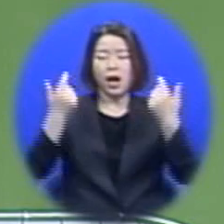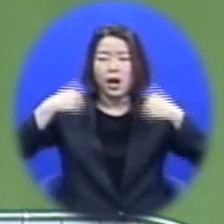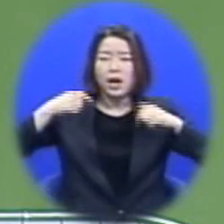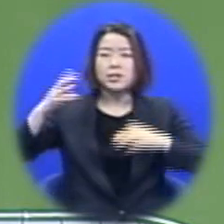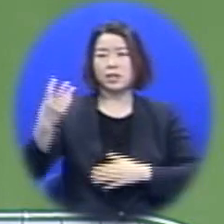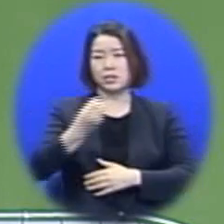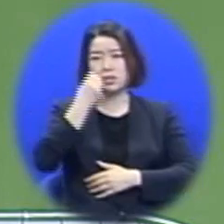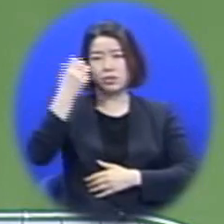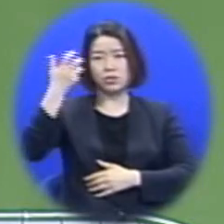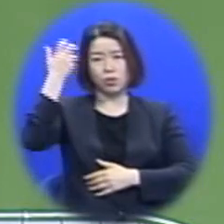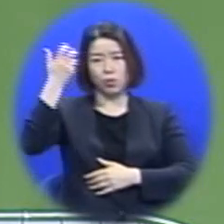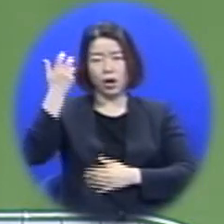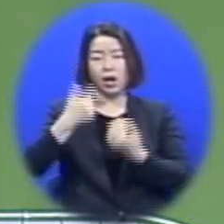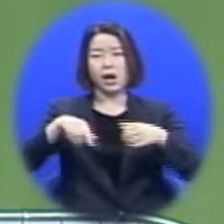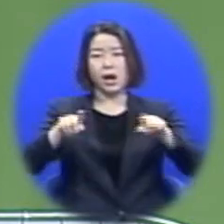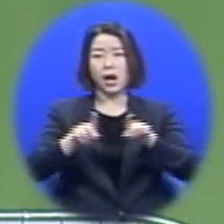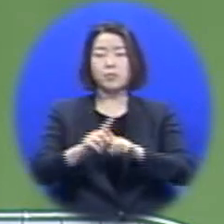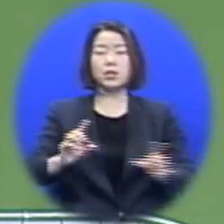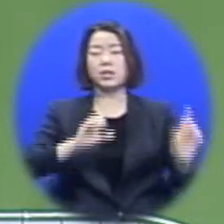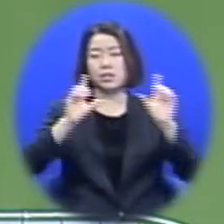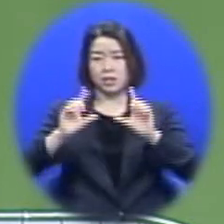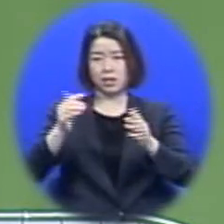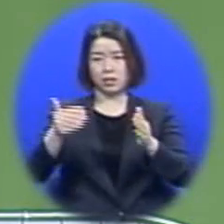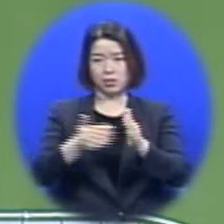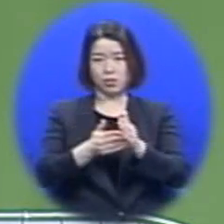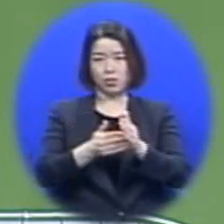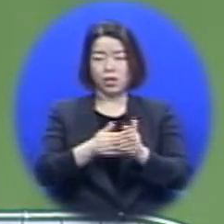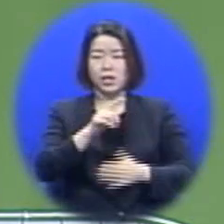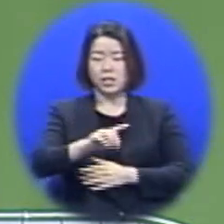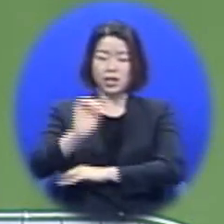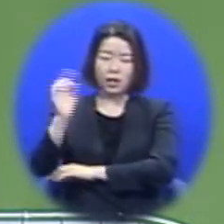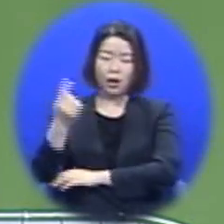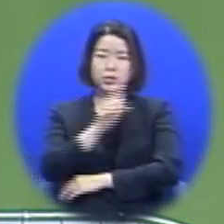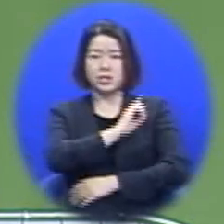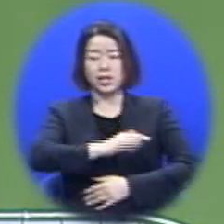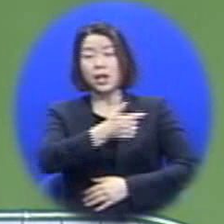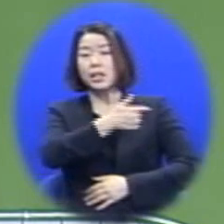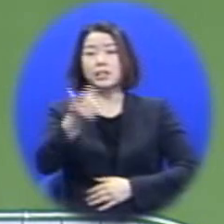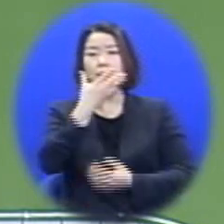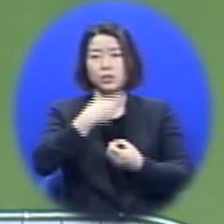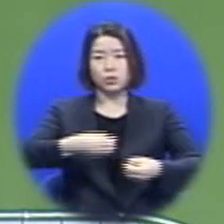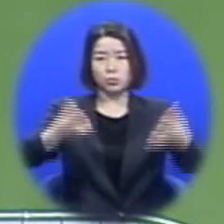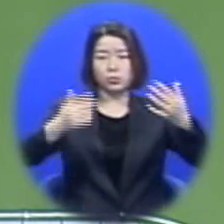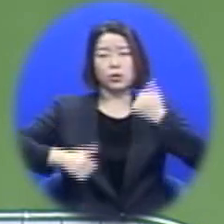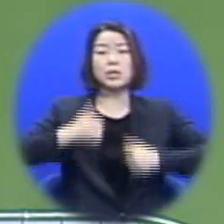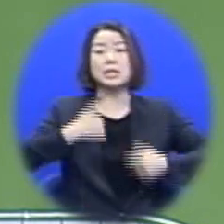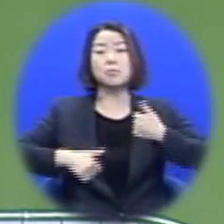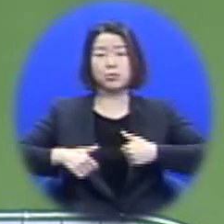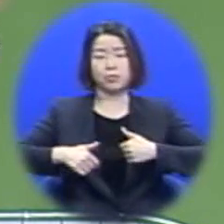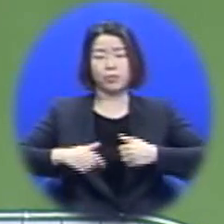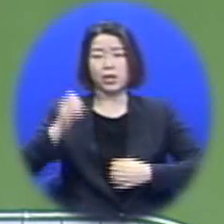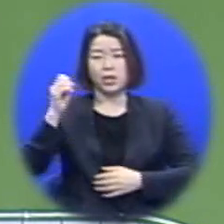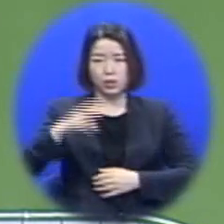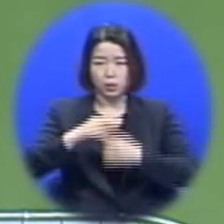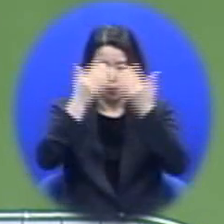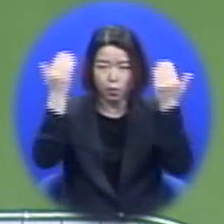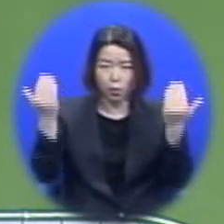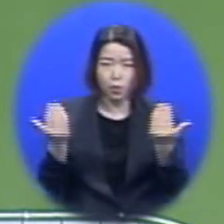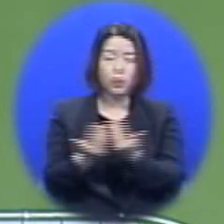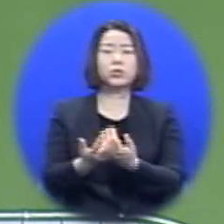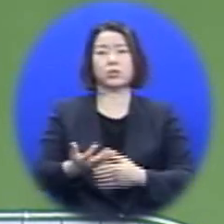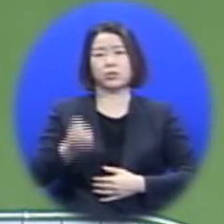같이 살았어요. 이것이 다윗의 가장 큰 축복이었고 기쁨이었고 그리고 모든